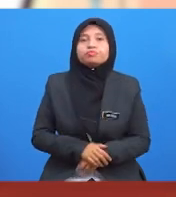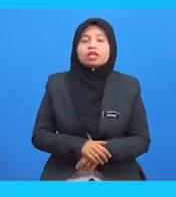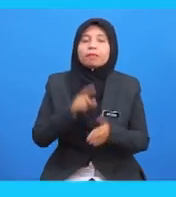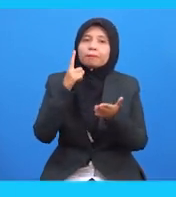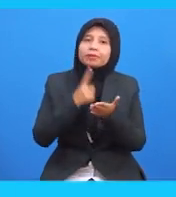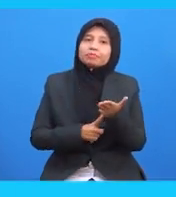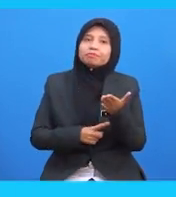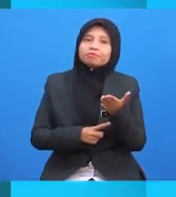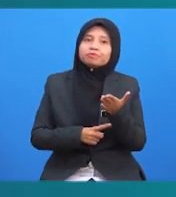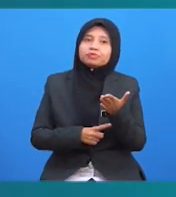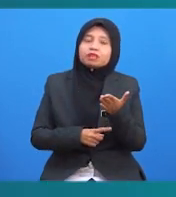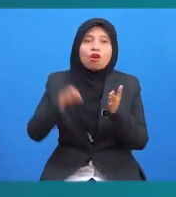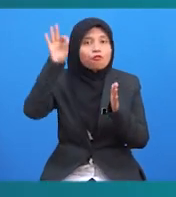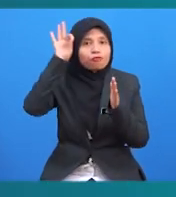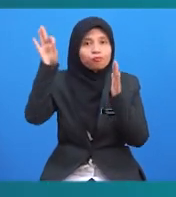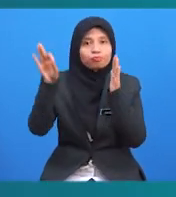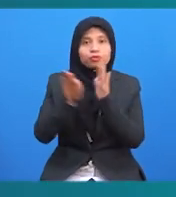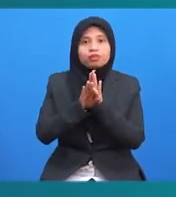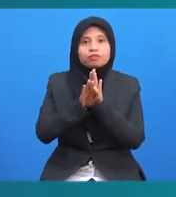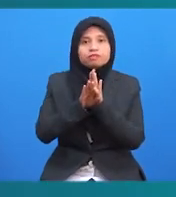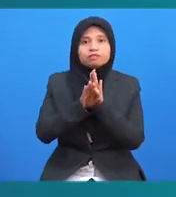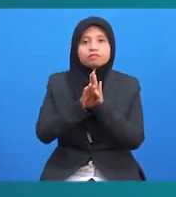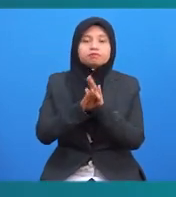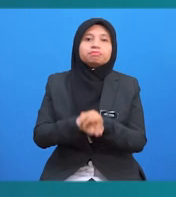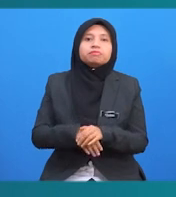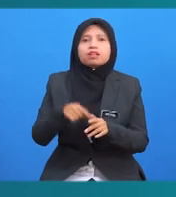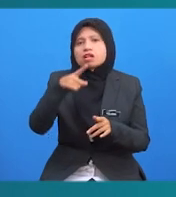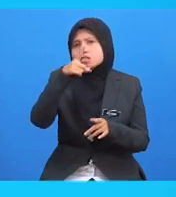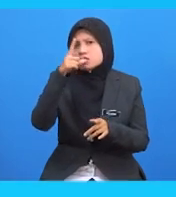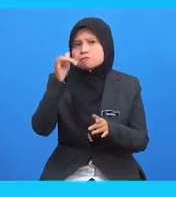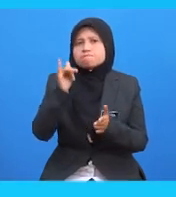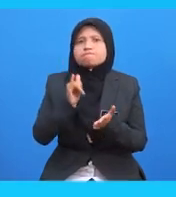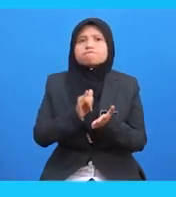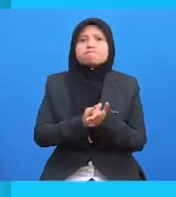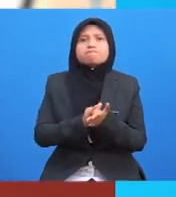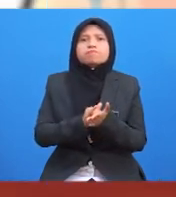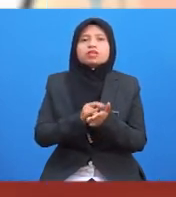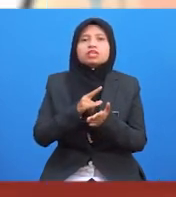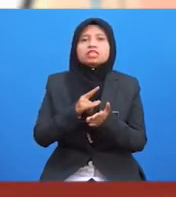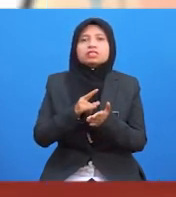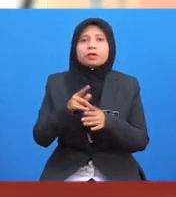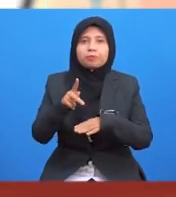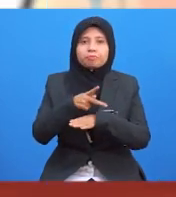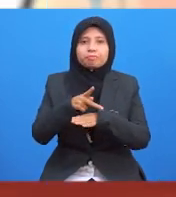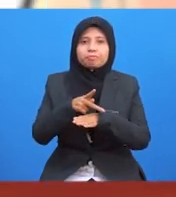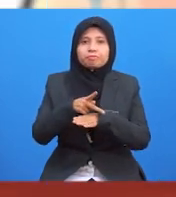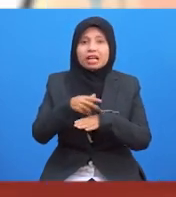apa? Topik fotografi. Disebabkan topik ini jugalah, saya berpakaian serba